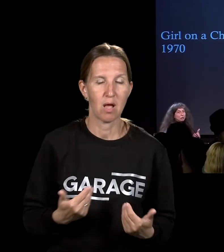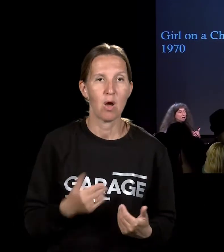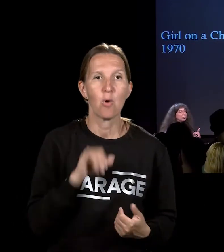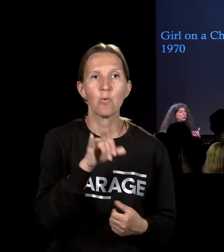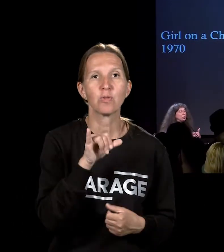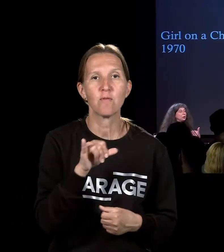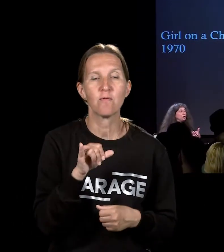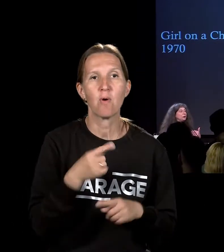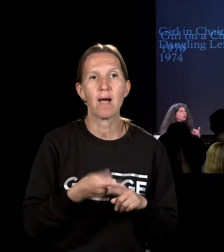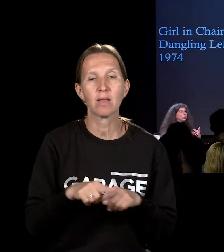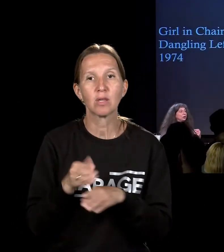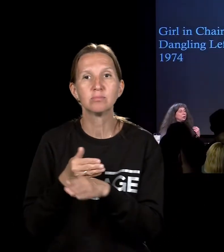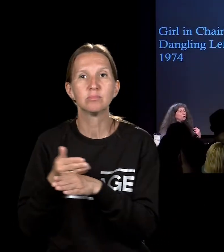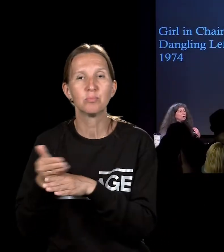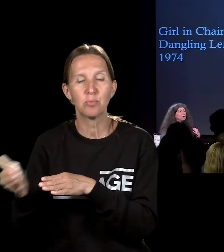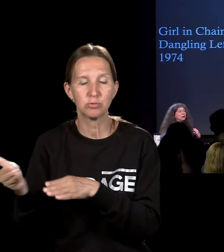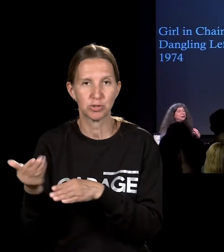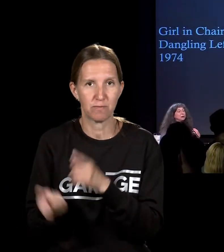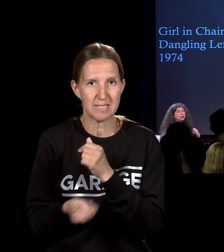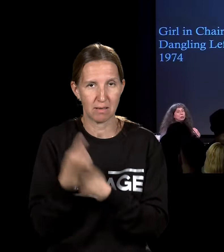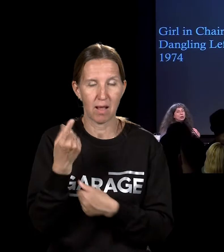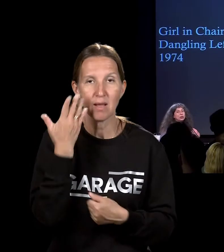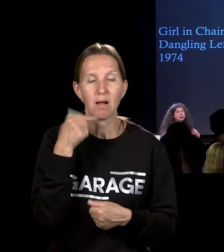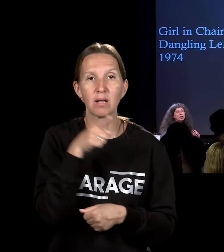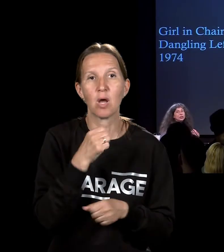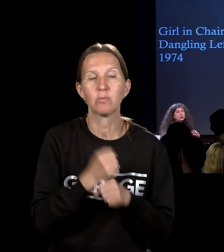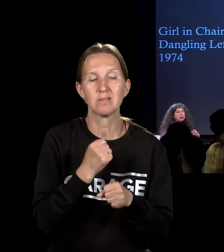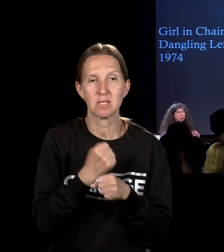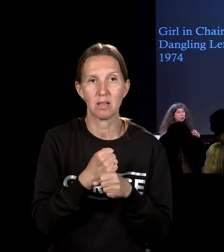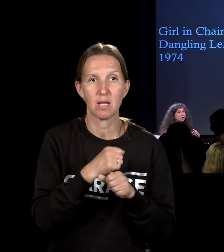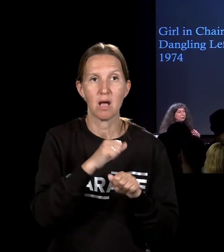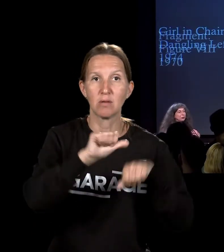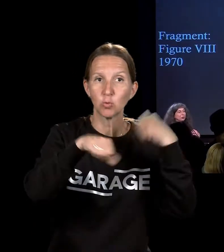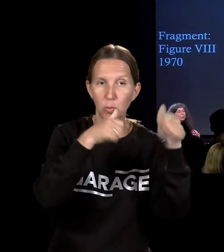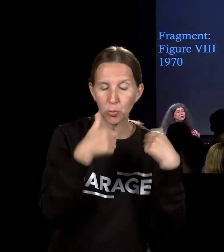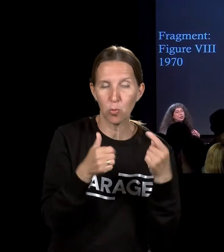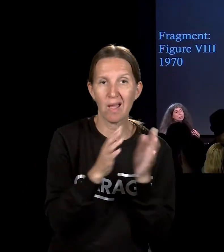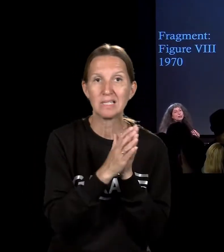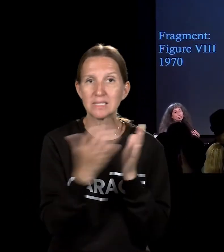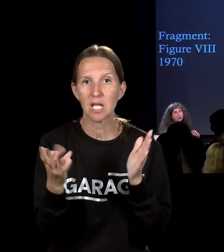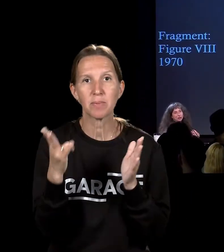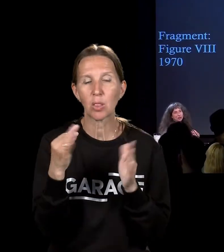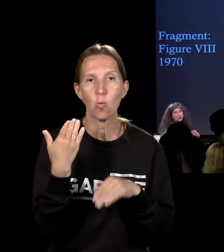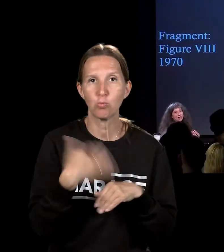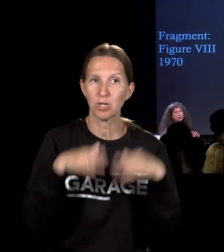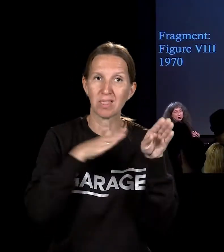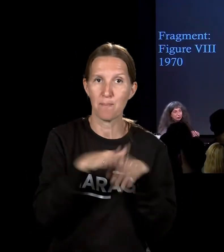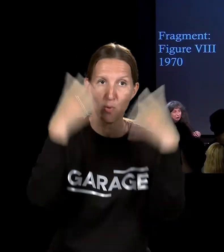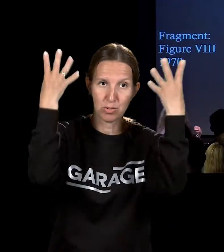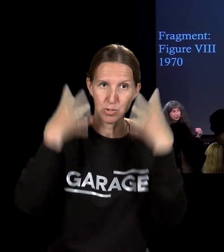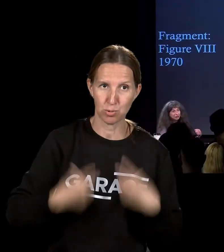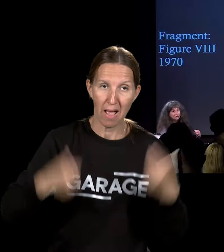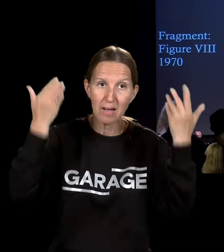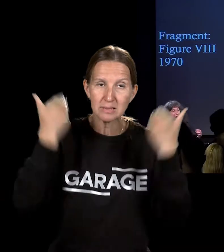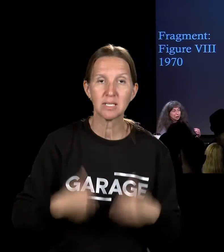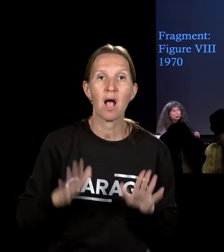него странным образом, когда начинает в 70-е годы, делать работы, связанные с... Это тоже слепки, но слепки фрагментов тел. И вот эти